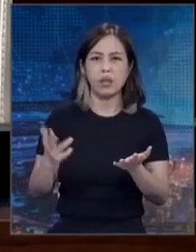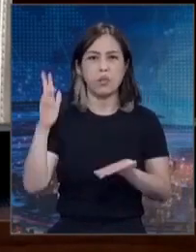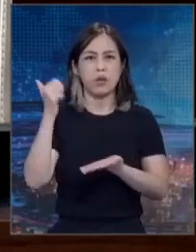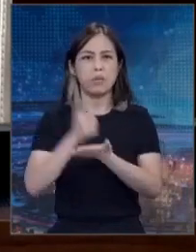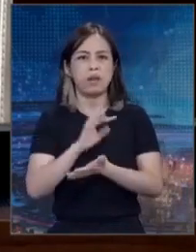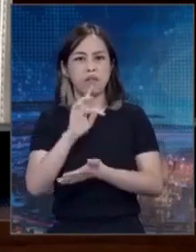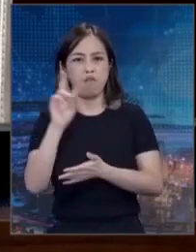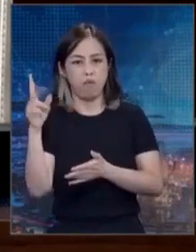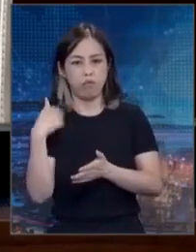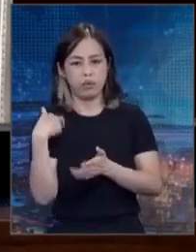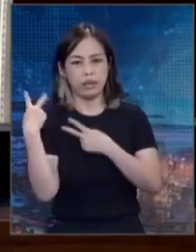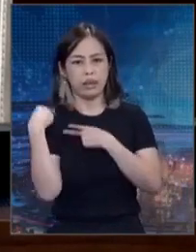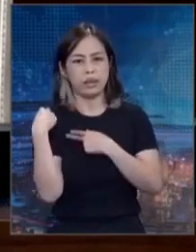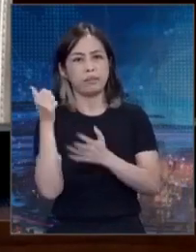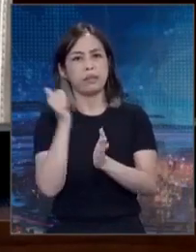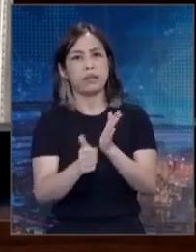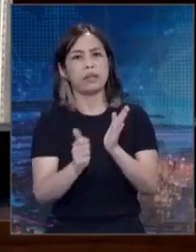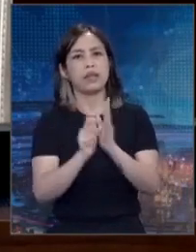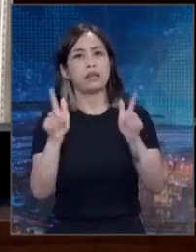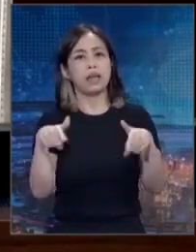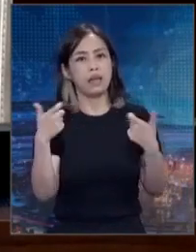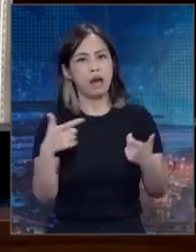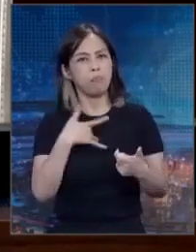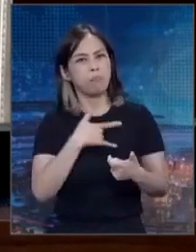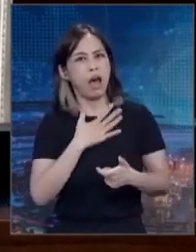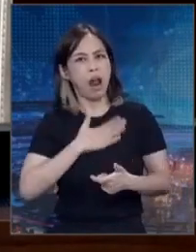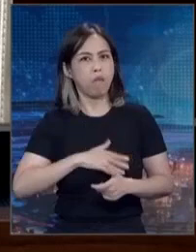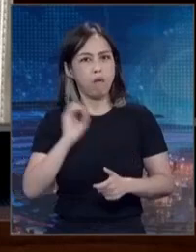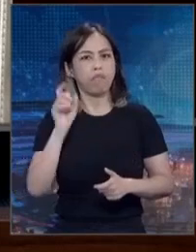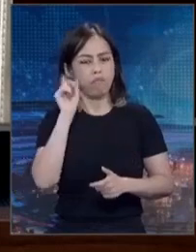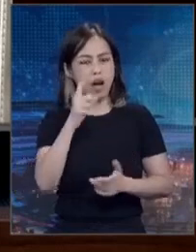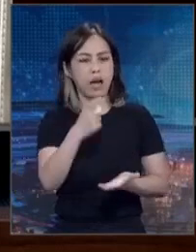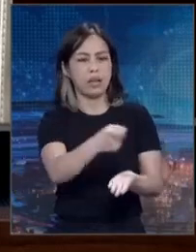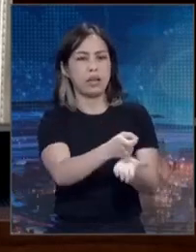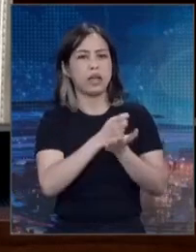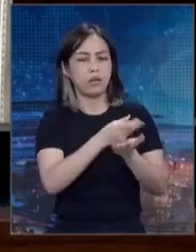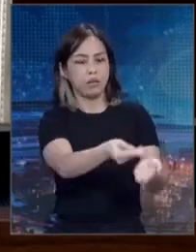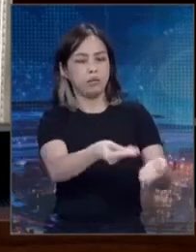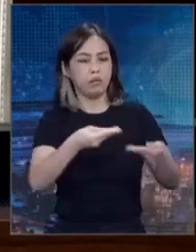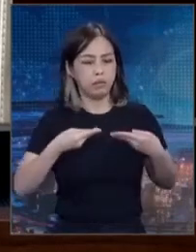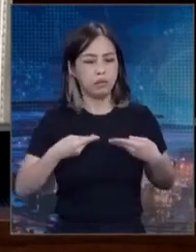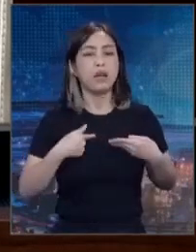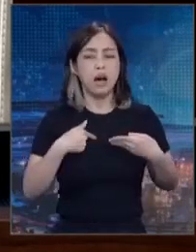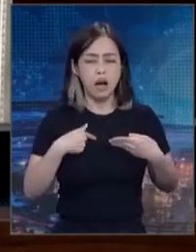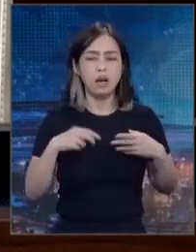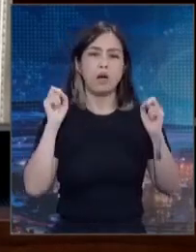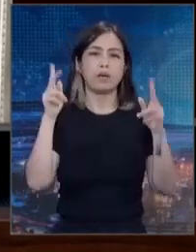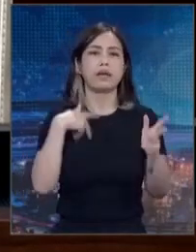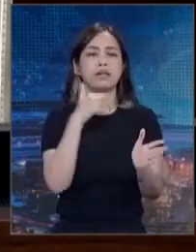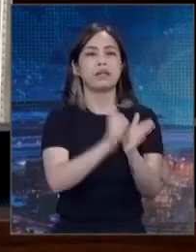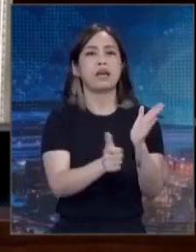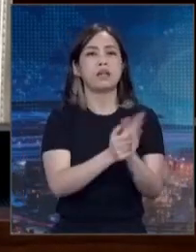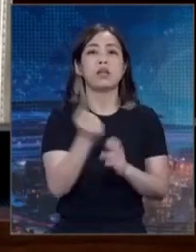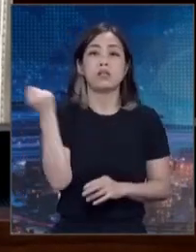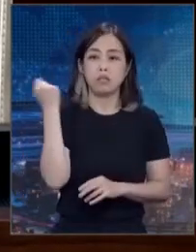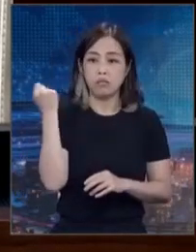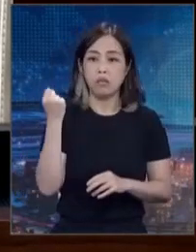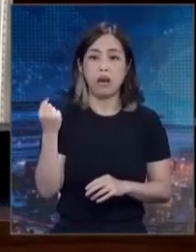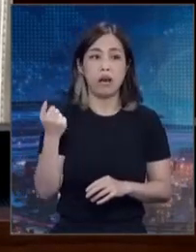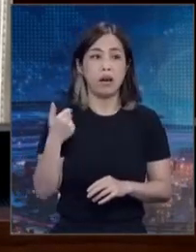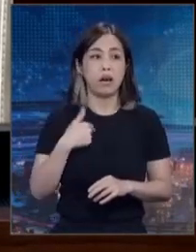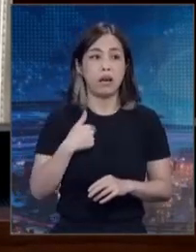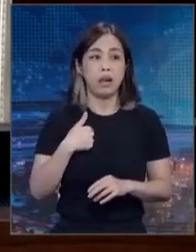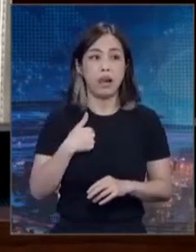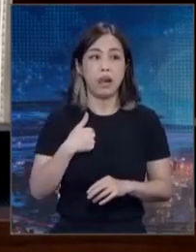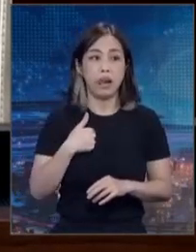thế nào thì các bộ phải có cái đề xuất thì Thường vụ Quốc hội mới đi giải thích được. Chứ Thường vụ Quốc hội không giải thích những